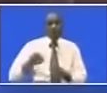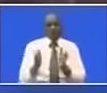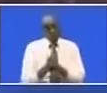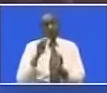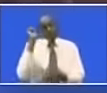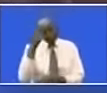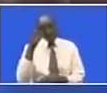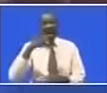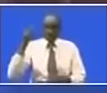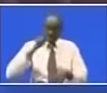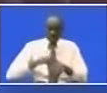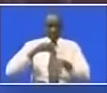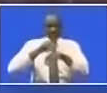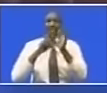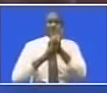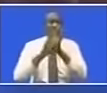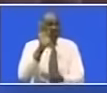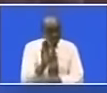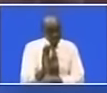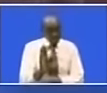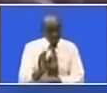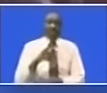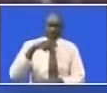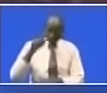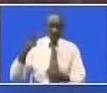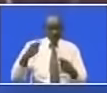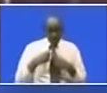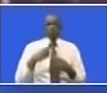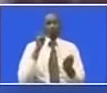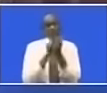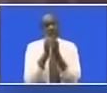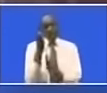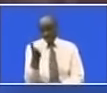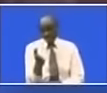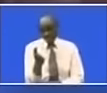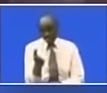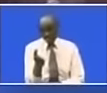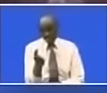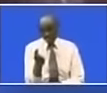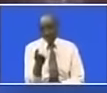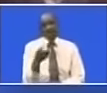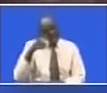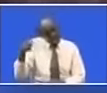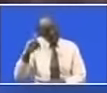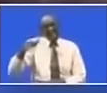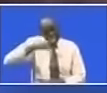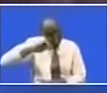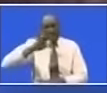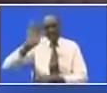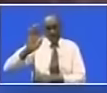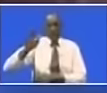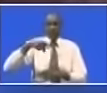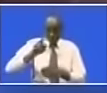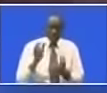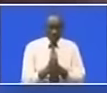urais, wakati mwingine wanatuma wawakilishi wao. Unaona? Lakini wewe unakwenda kukutana naye, sawa? Uko sehemu ambayo yeye yuko kutokana